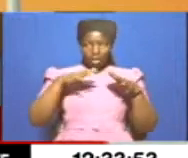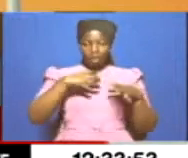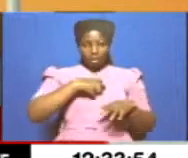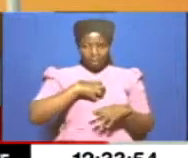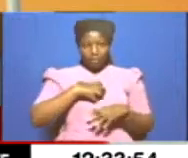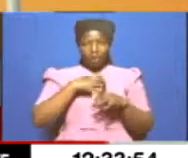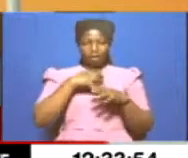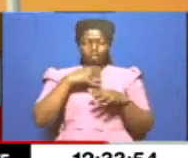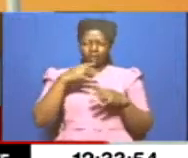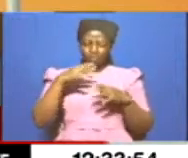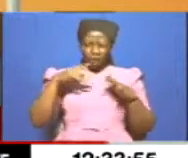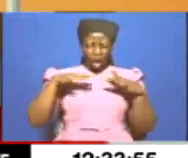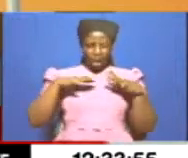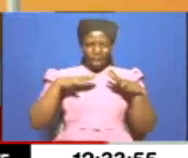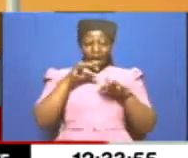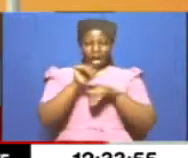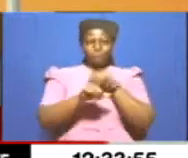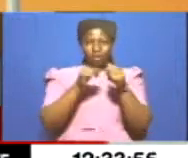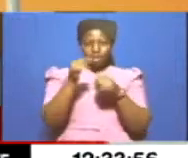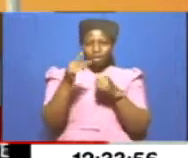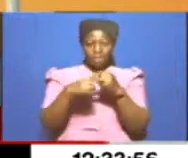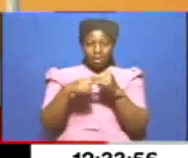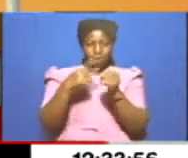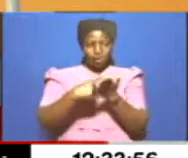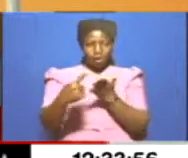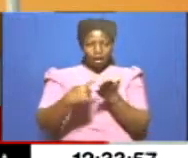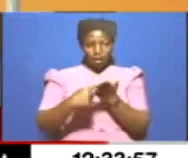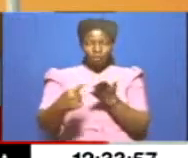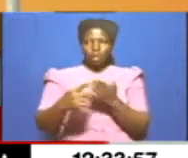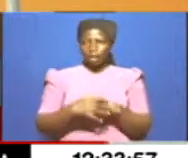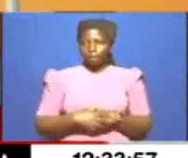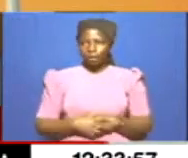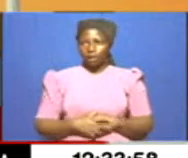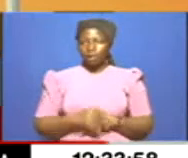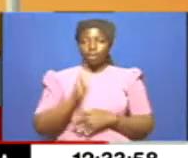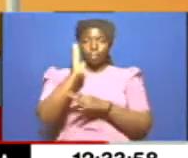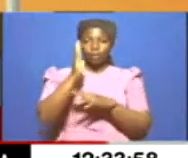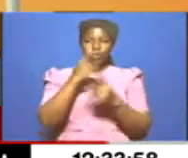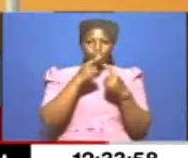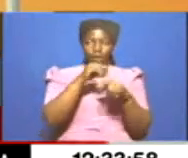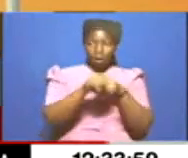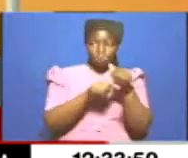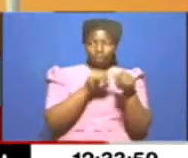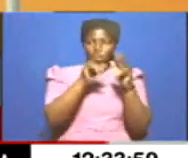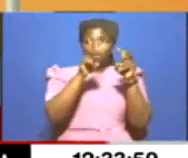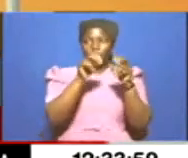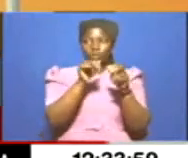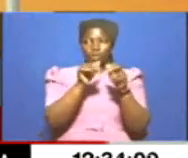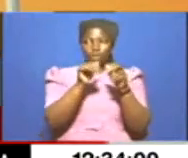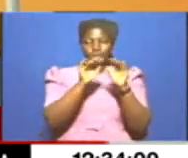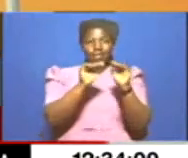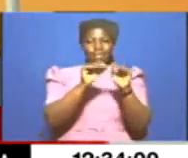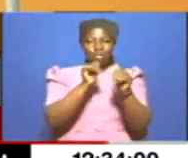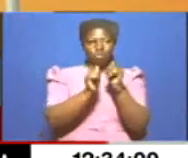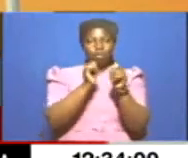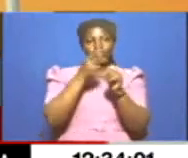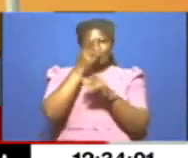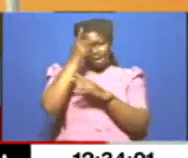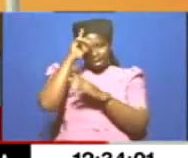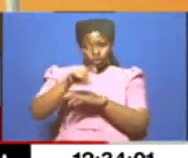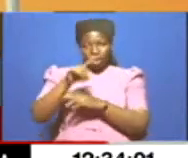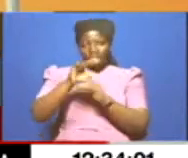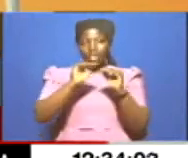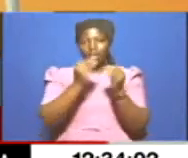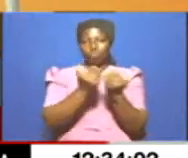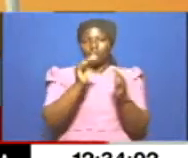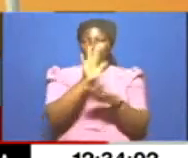Tutakuwa tunazungumza kuhusiana tu na yale maadili ambayo wazazi wanastahili kuyaweka miongoni mwa watoto wao, hasa wanapokuja nyumbani baada